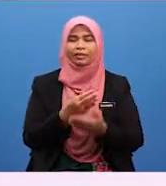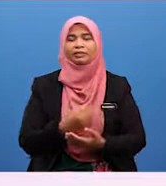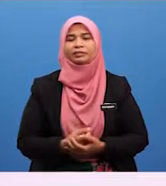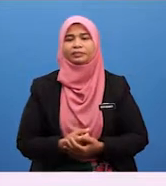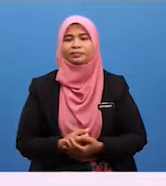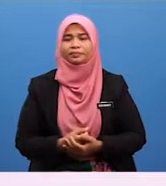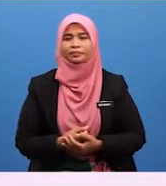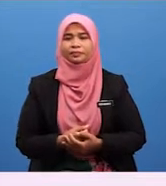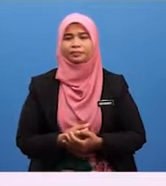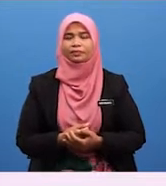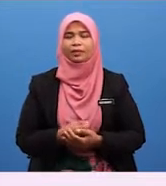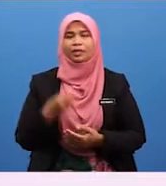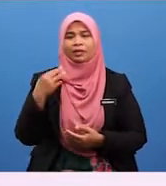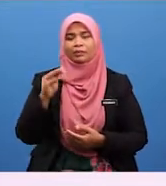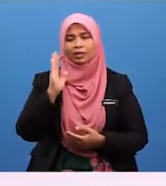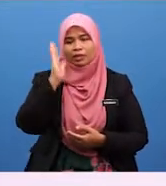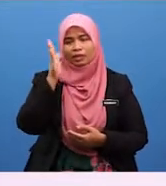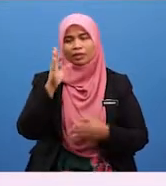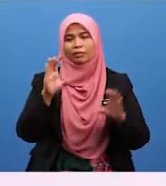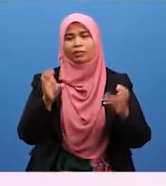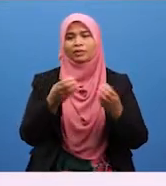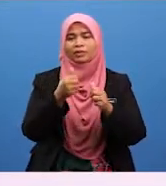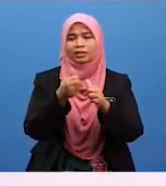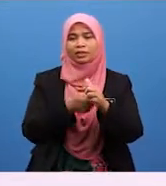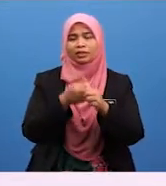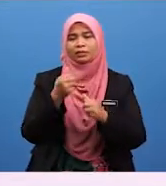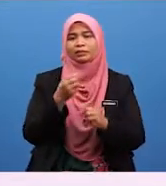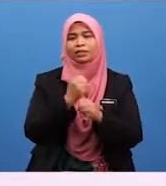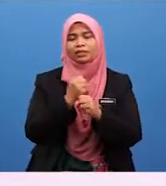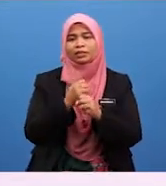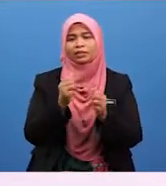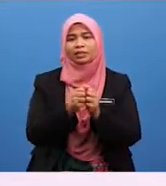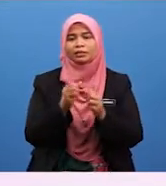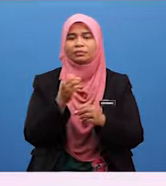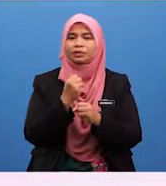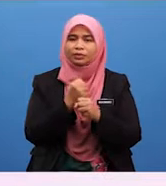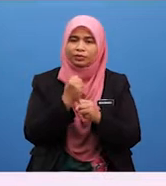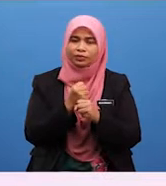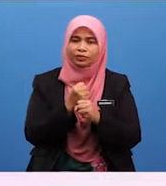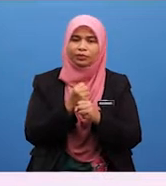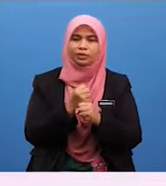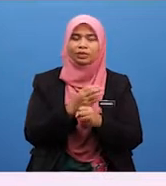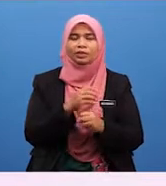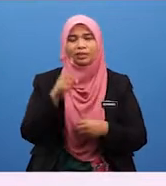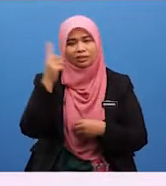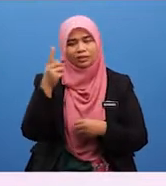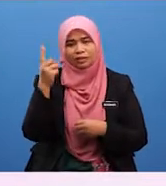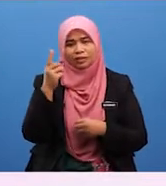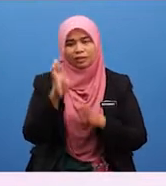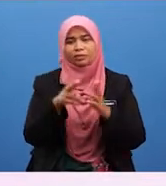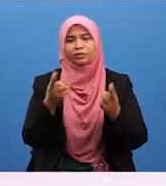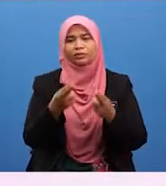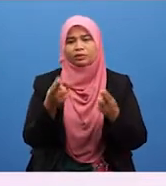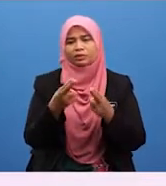suara. Mereka akan melakukan setiap pekerjaan dengan bersungguh-sungguh dan sentiasa